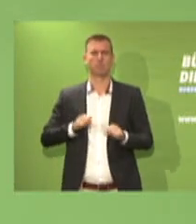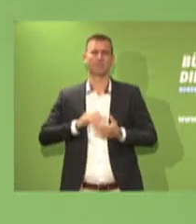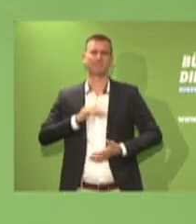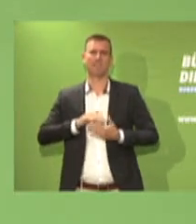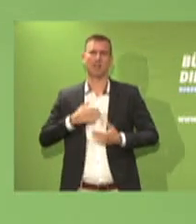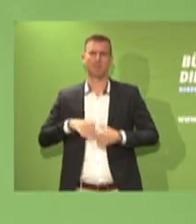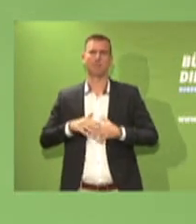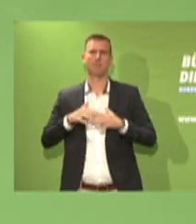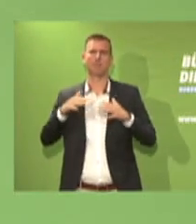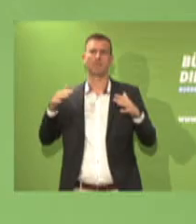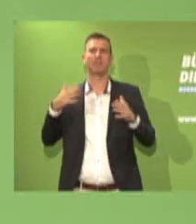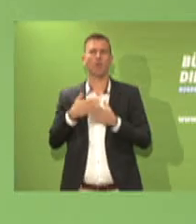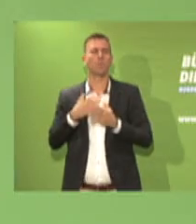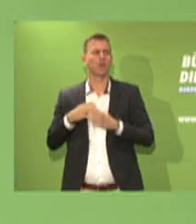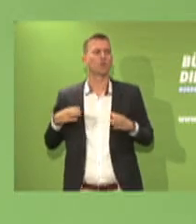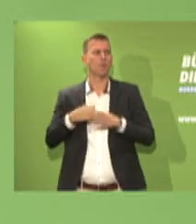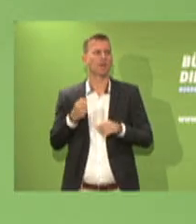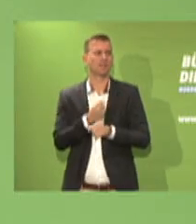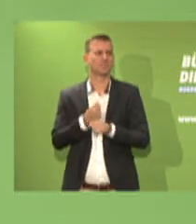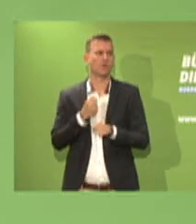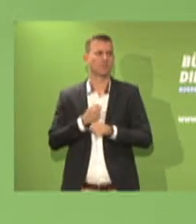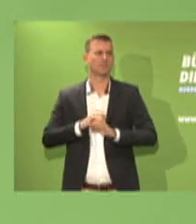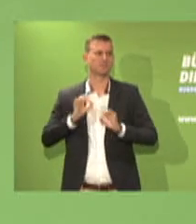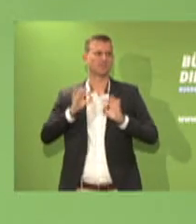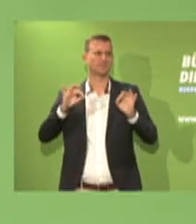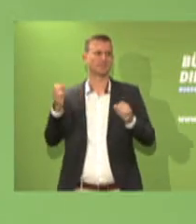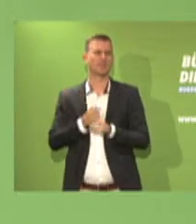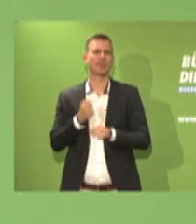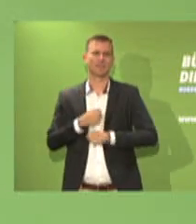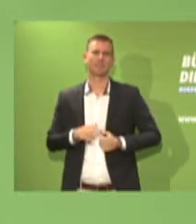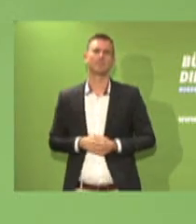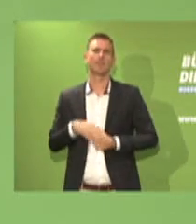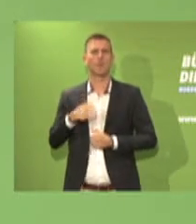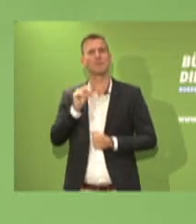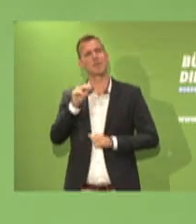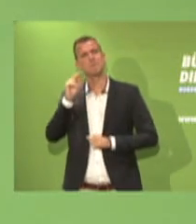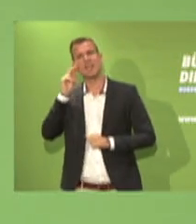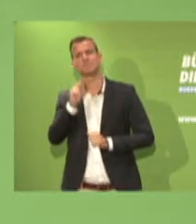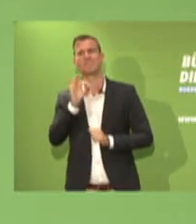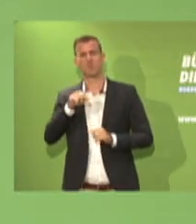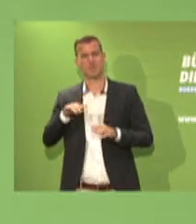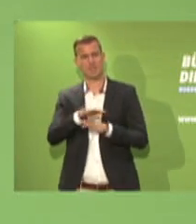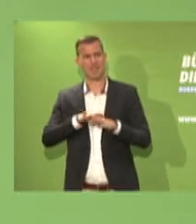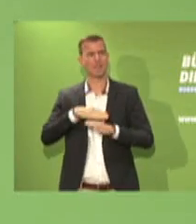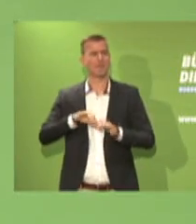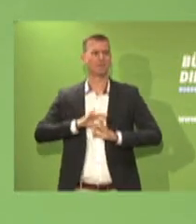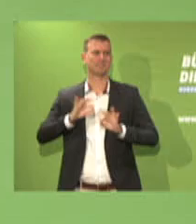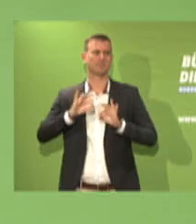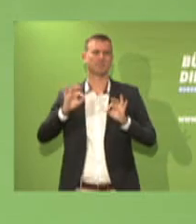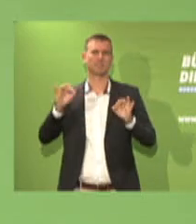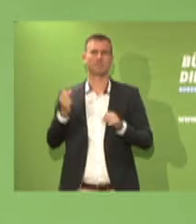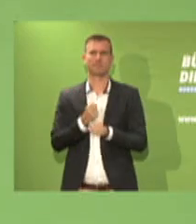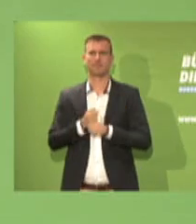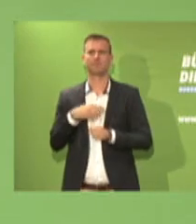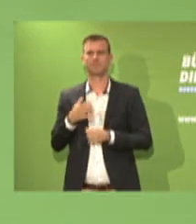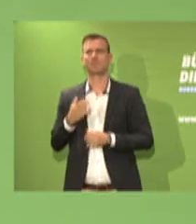auch eine bessere Kooperation der Kommunen geben muss, eine regionale Schulentwicklung, die eben sozusagen diese Perspektiven fürs Land noch stärkt. Und das ist eben auch eine Perspektive, die wir in